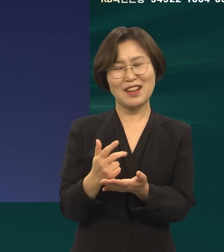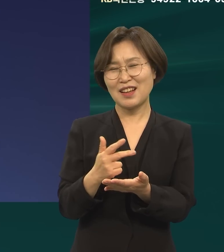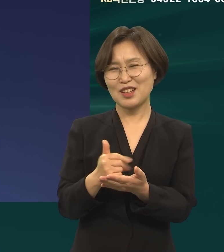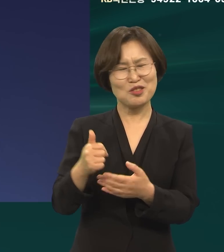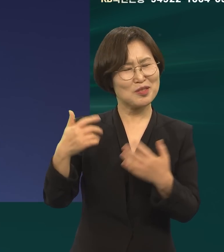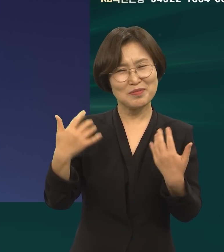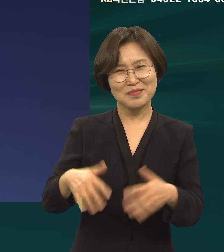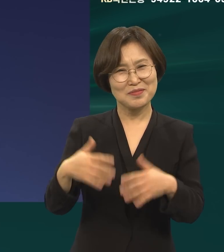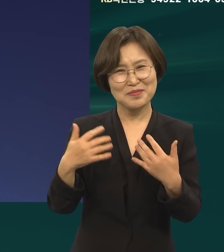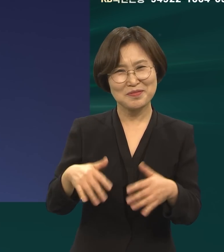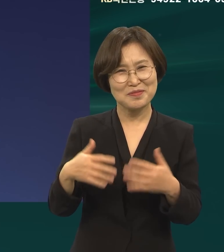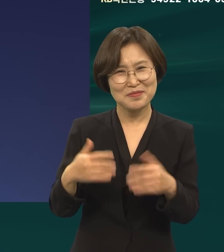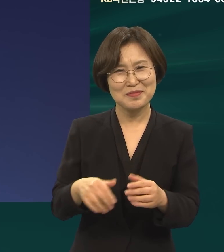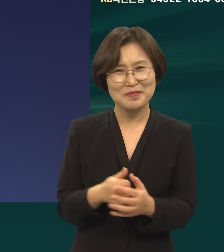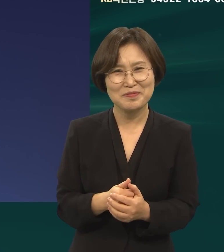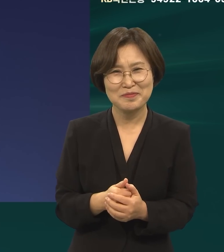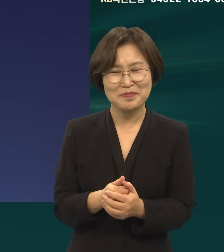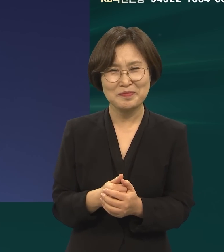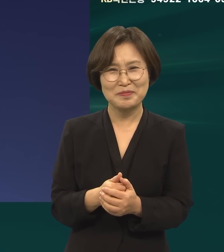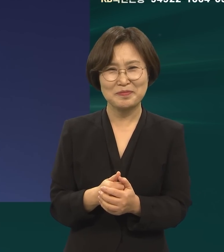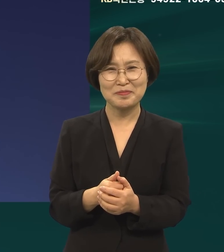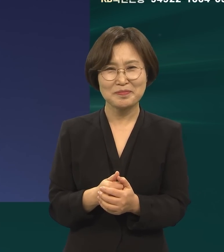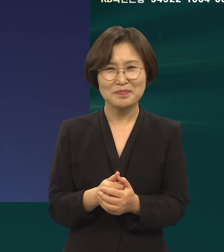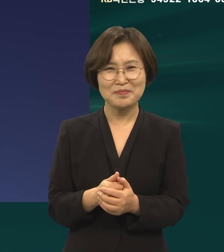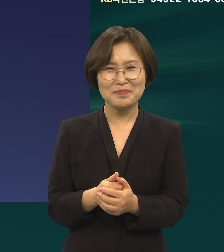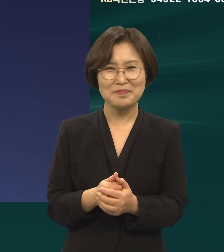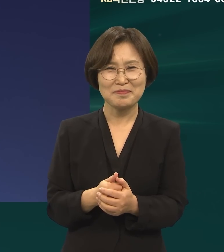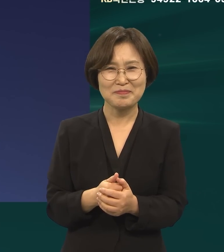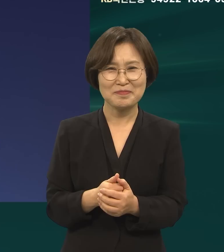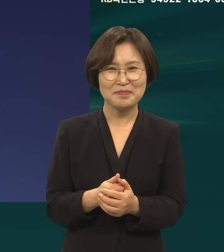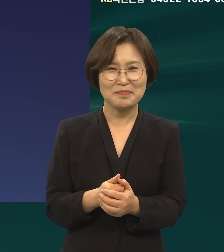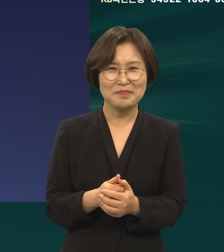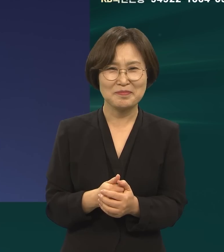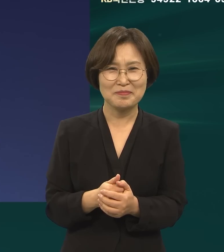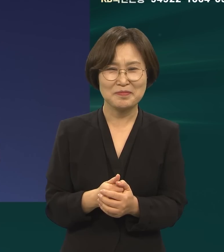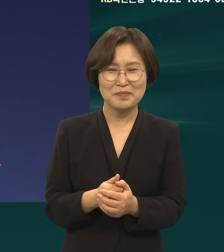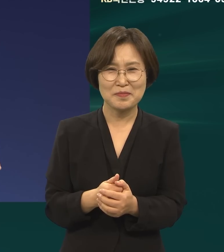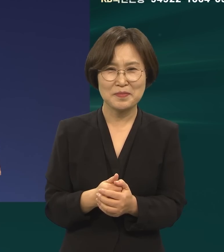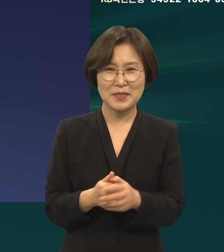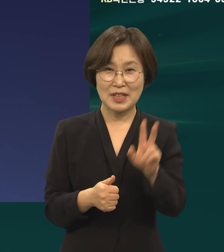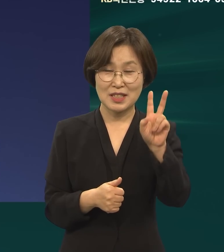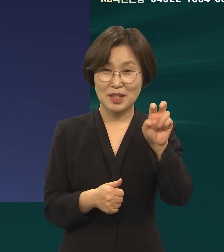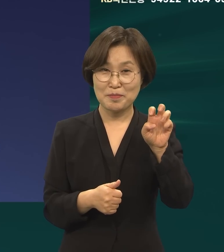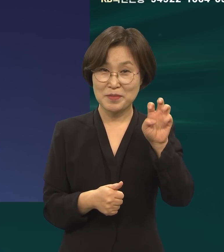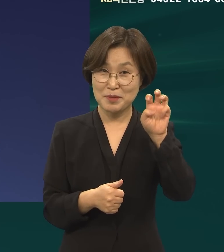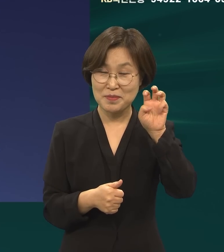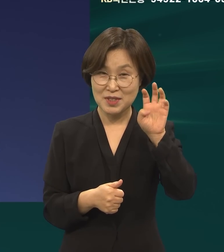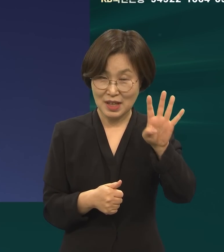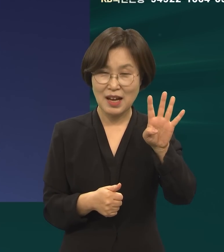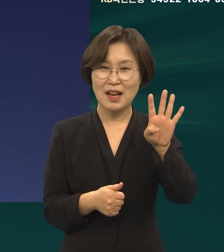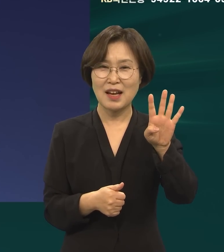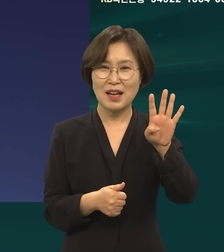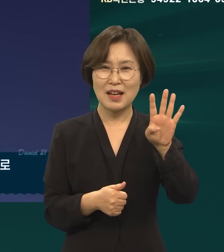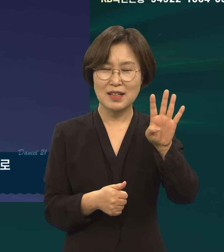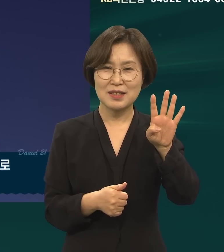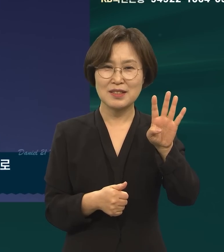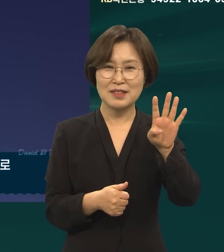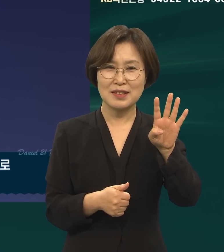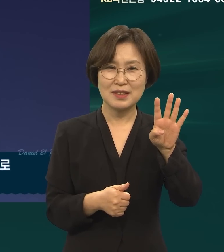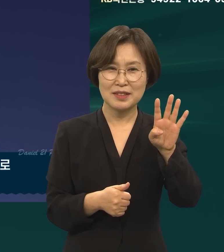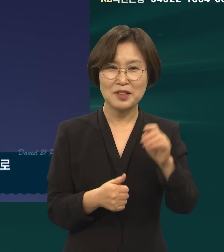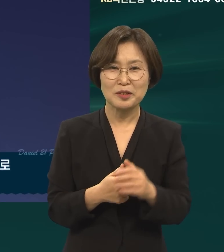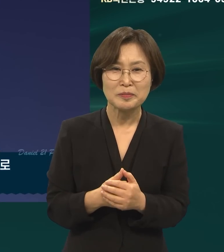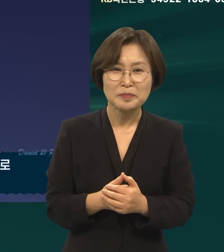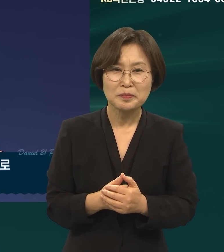유머인지, 정말 이 기가 막힌 유머를 갖고 계신 분인지 한번 보겠습니다. 34절로 35절로